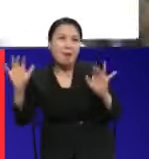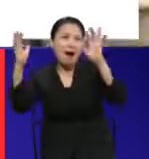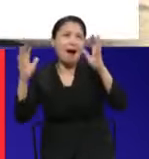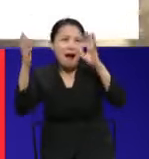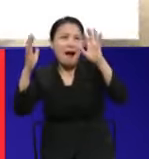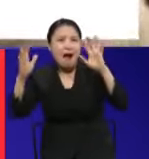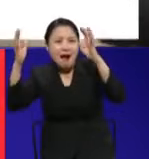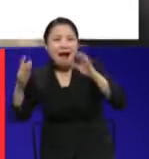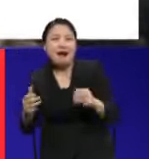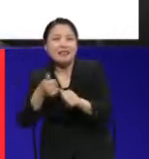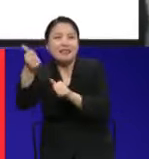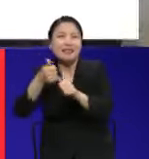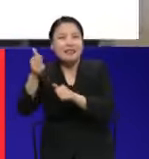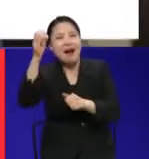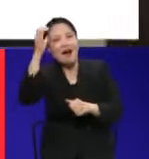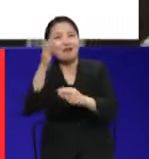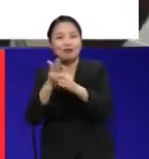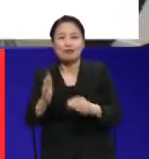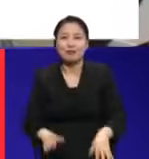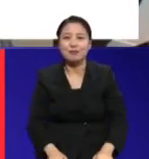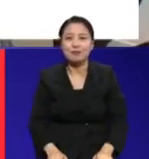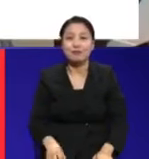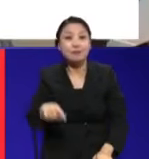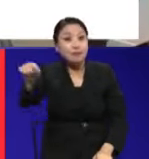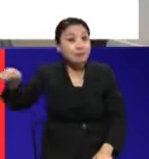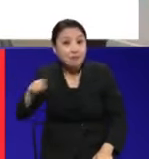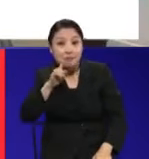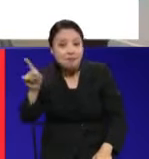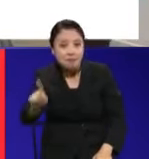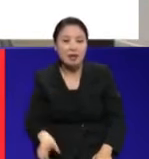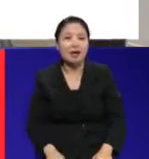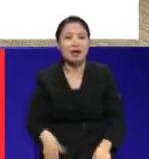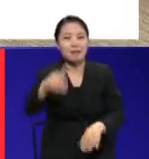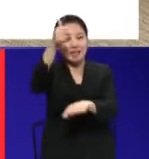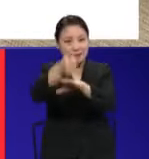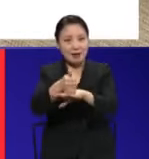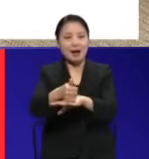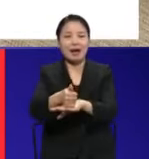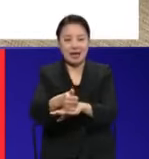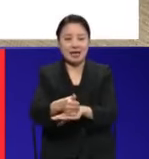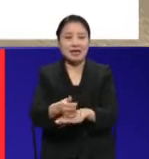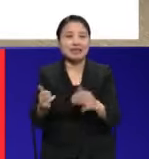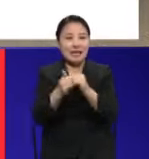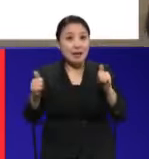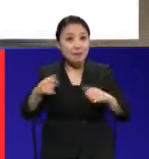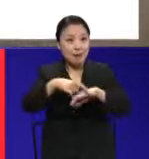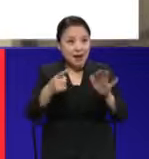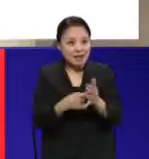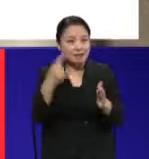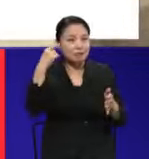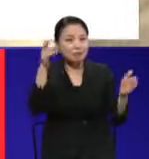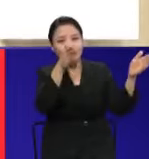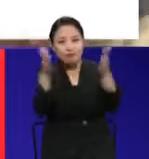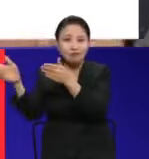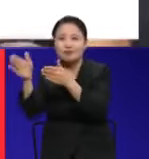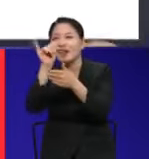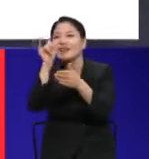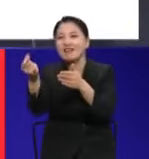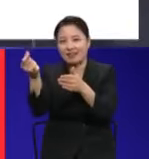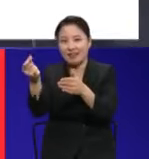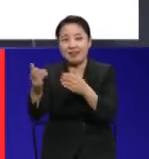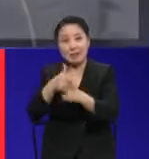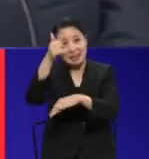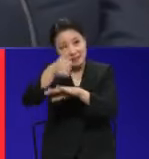승리를 기원하고 있습니다. 캠프 관계자들은 선거 막바지 유권자들의 민심이 김은혜 후보 쪽으로 기울어 다며 마지막까지